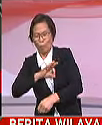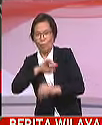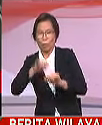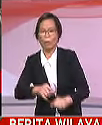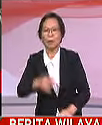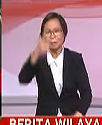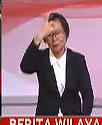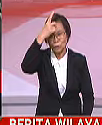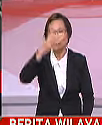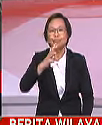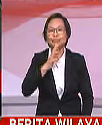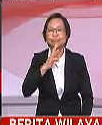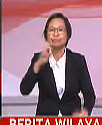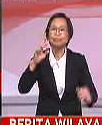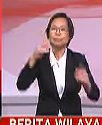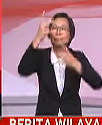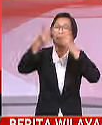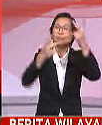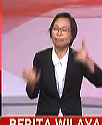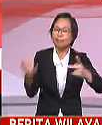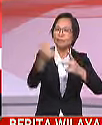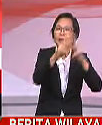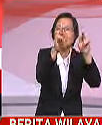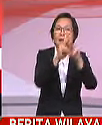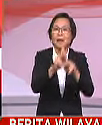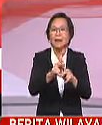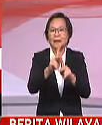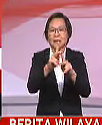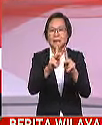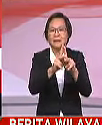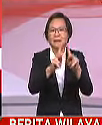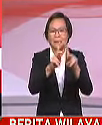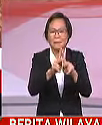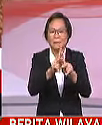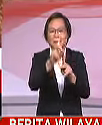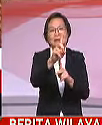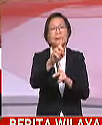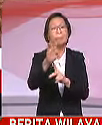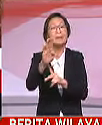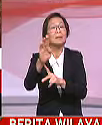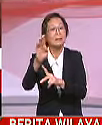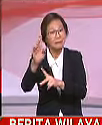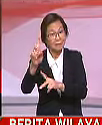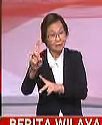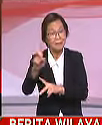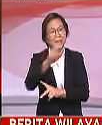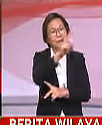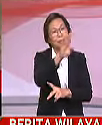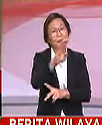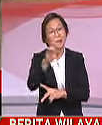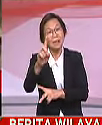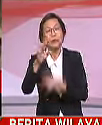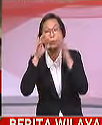Fatimah menyatakan demikian bersempena lawatannya ke Desa Bina Diri Kuching dekat Kota Samarahan. DBD Kuching